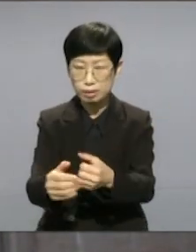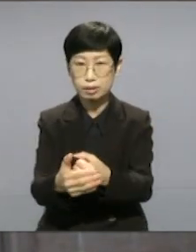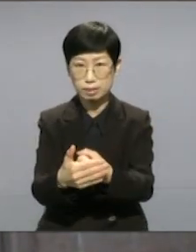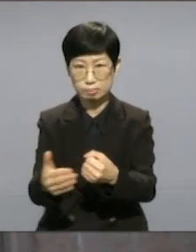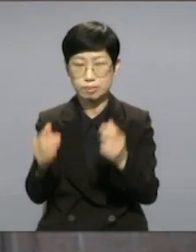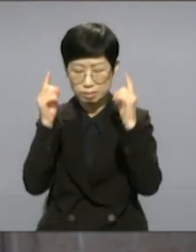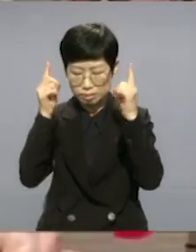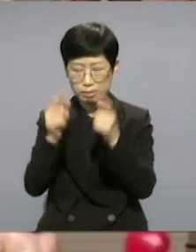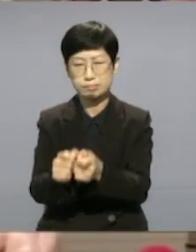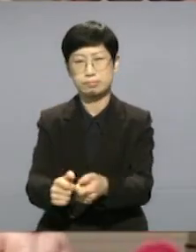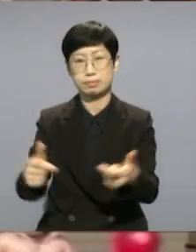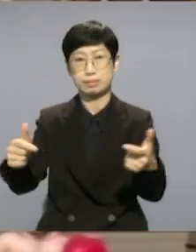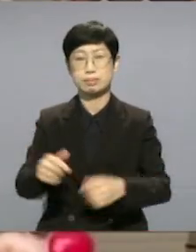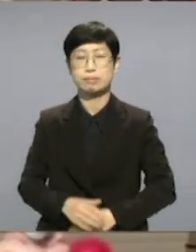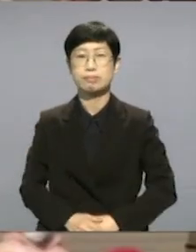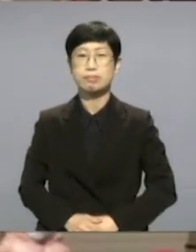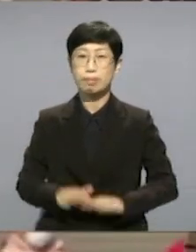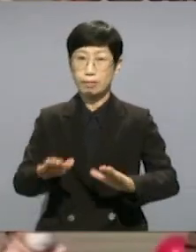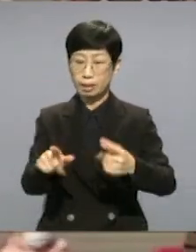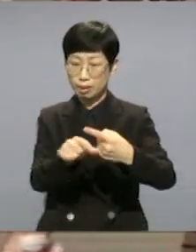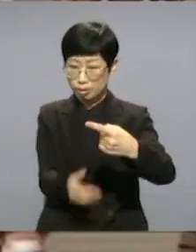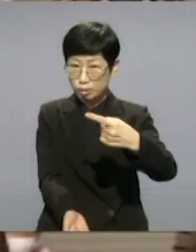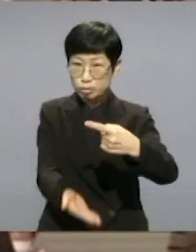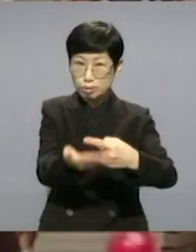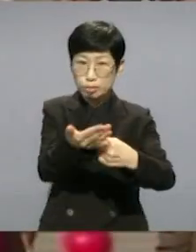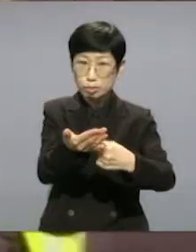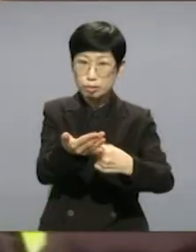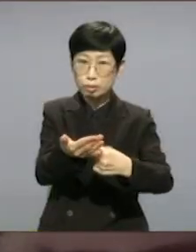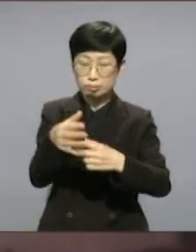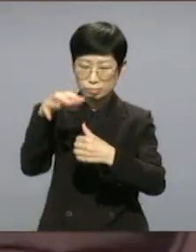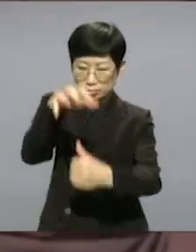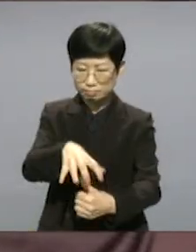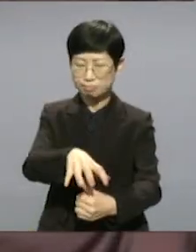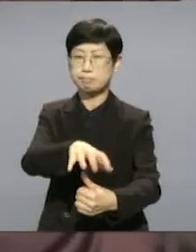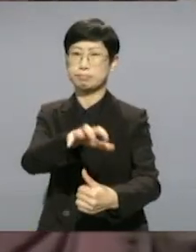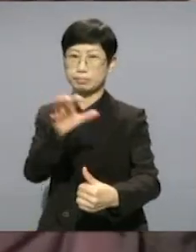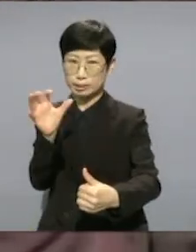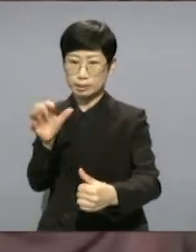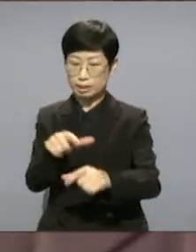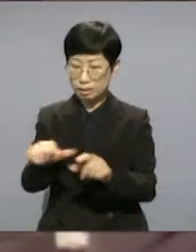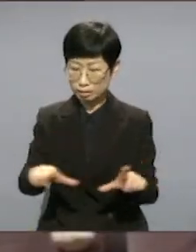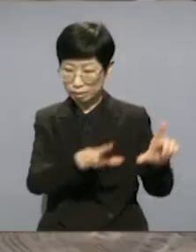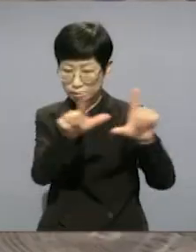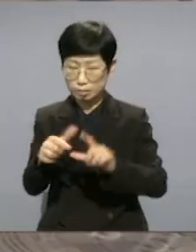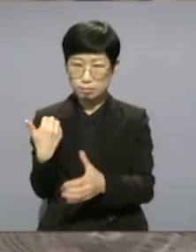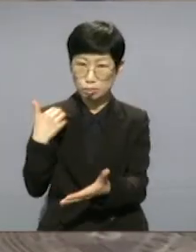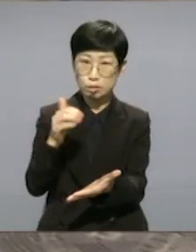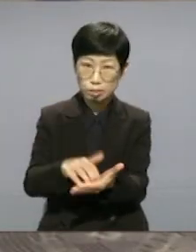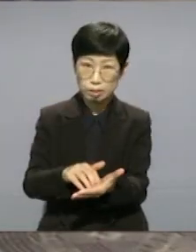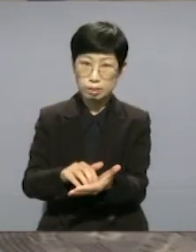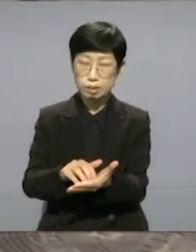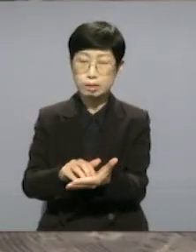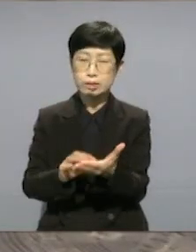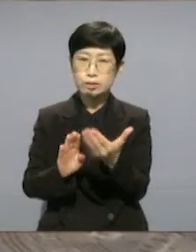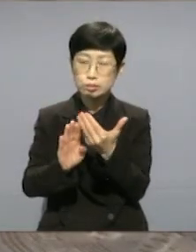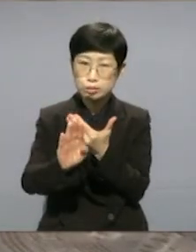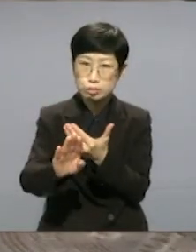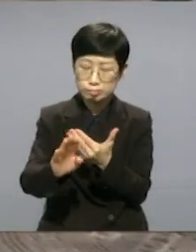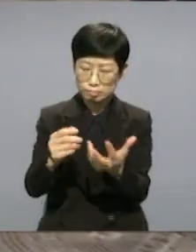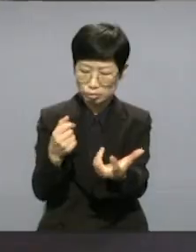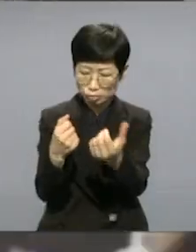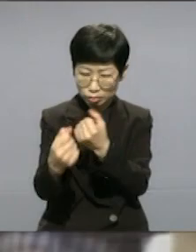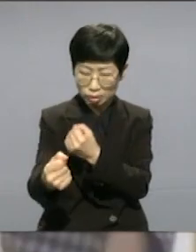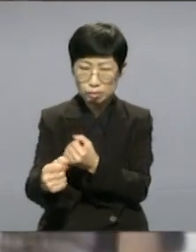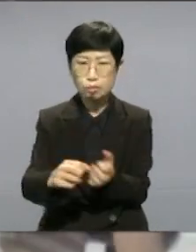손꼽힙니다. 그러나 올해 초 중국이 제로 코로나를 해제하고 일상 재개에 들어간 이후에도 청년 실업률은 여전히